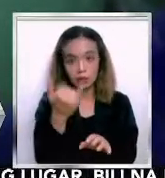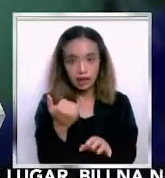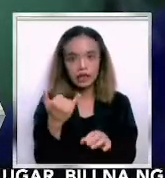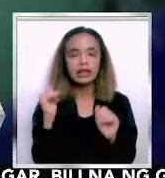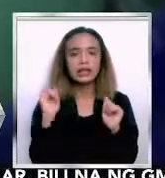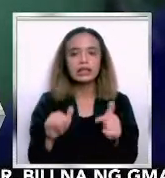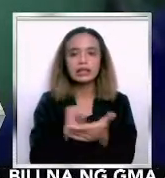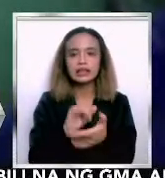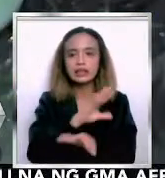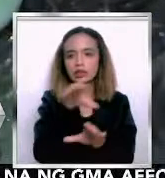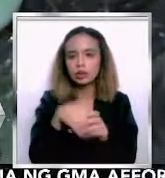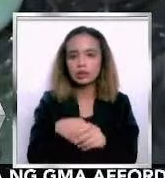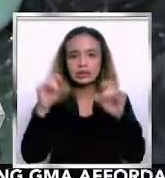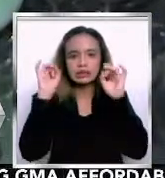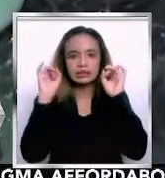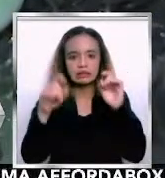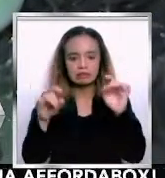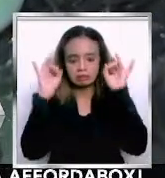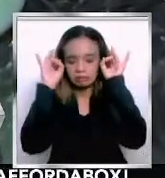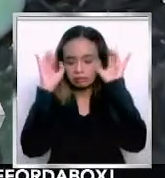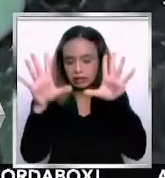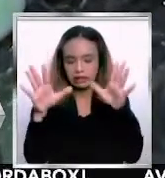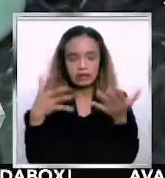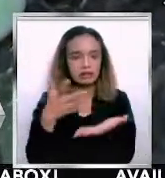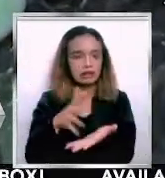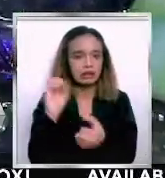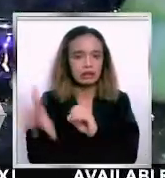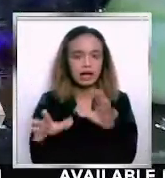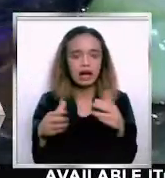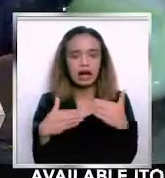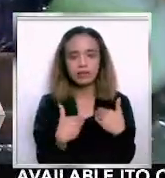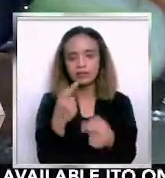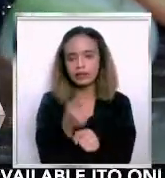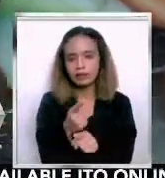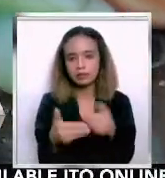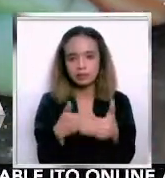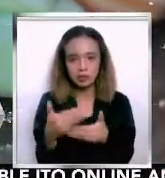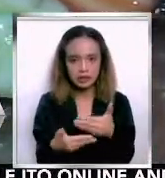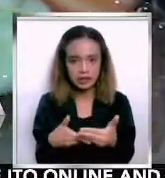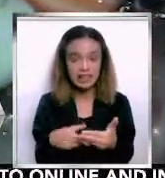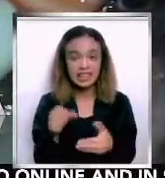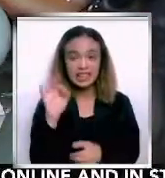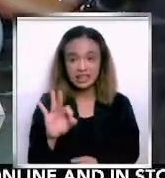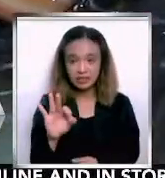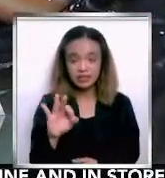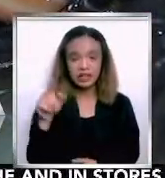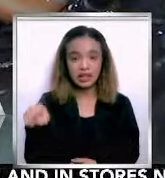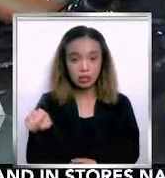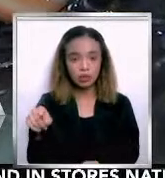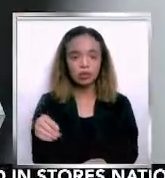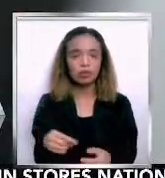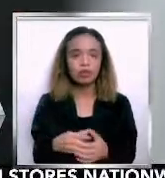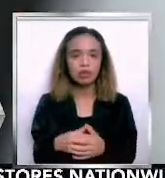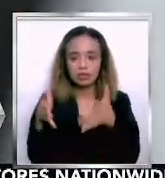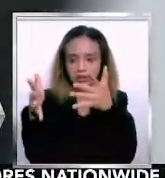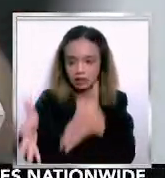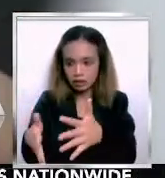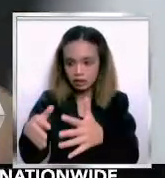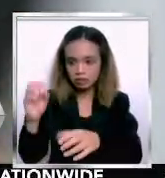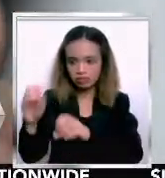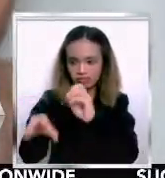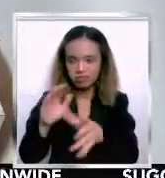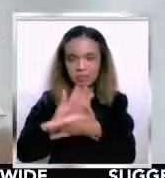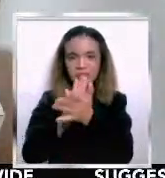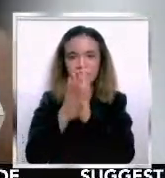special hazardous waste na may tamang proseso ng disposal. Kapag daw kasi humalo ito sa mga tambakan ng basura, magiging